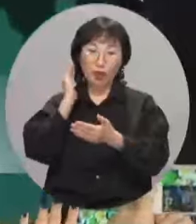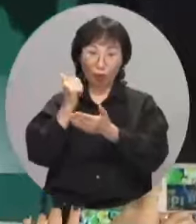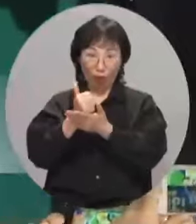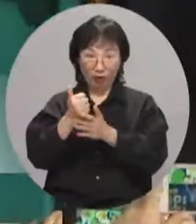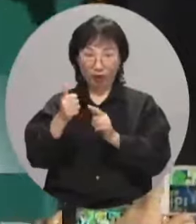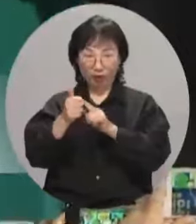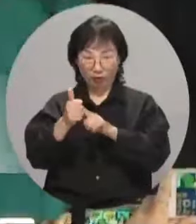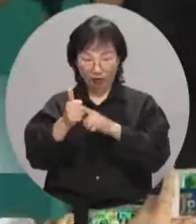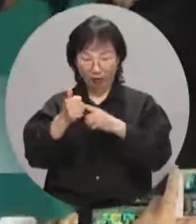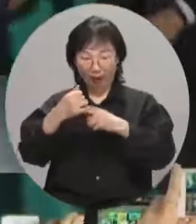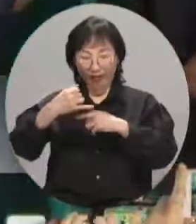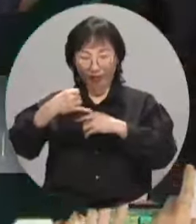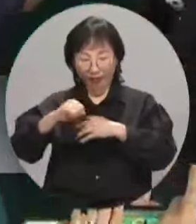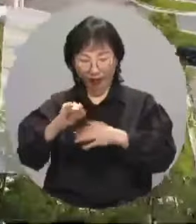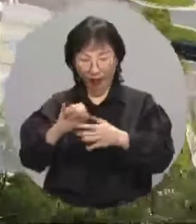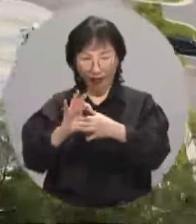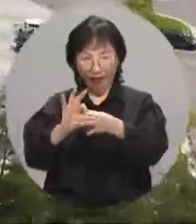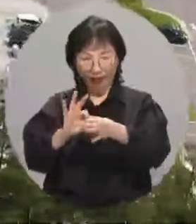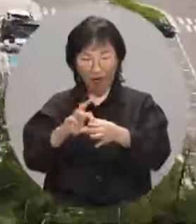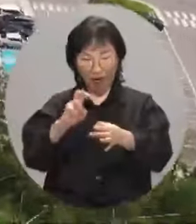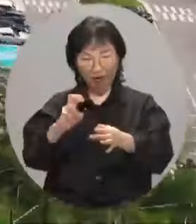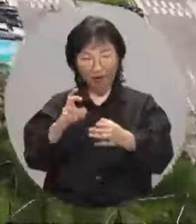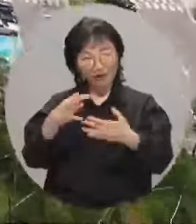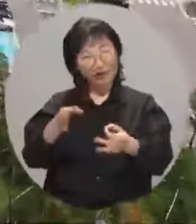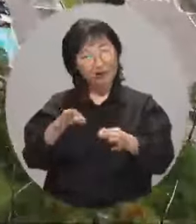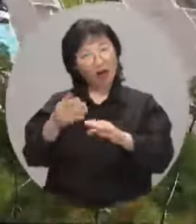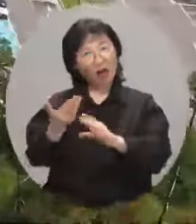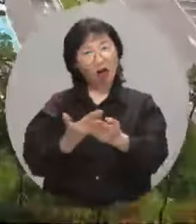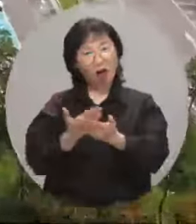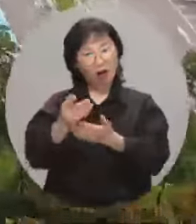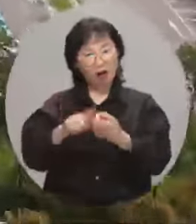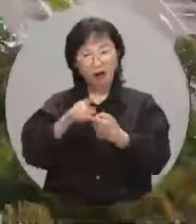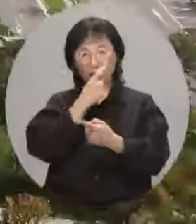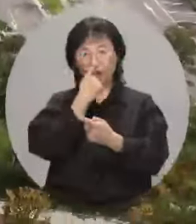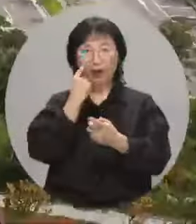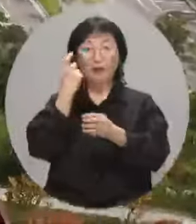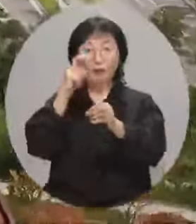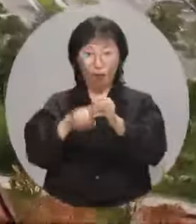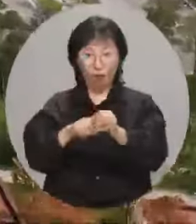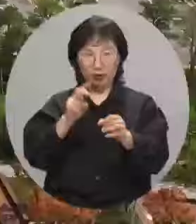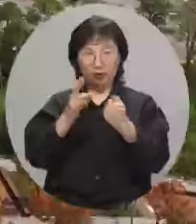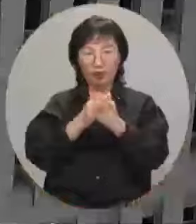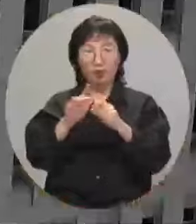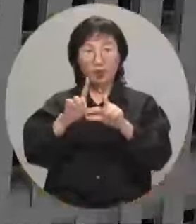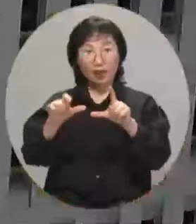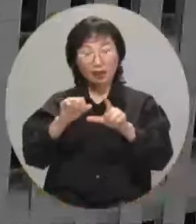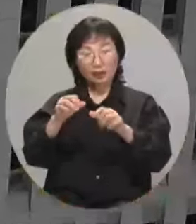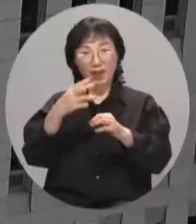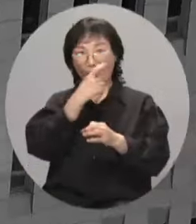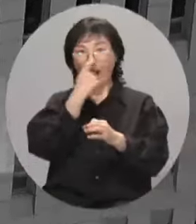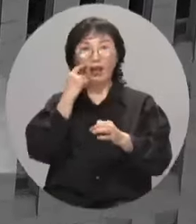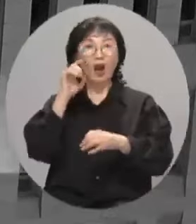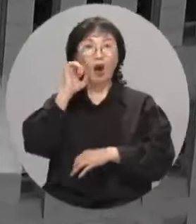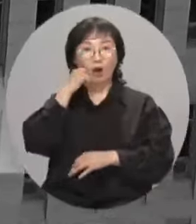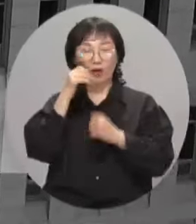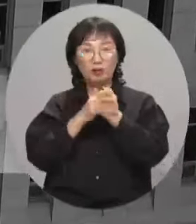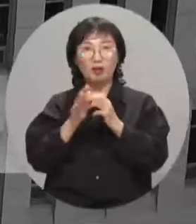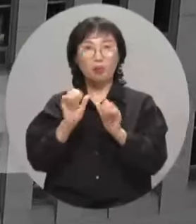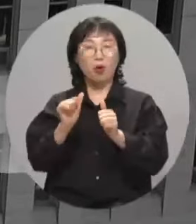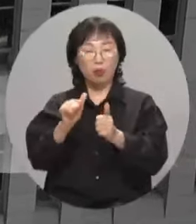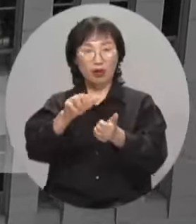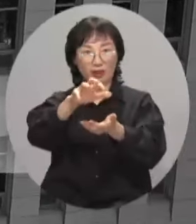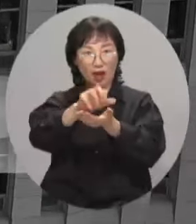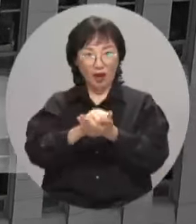위 것 정 에관해 검찰은 수사 상황에 대해서는 일체 확인해 줄 수 없다며 법원에서